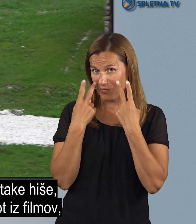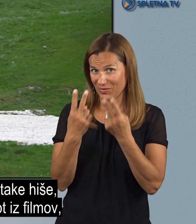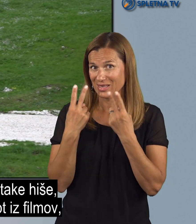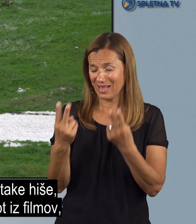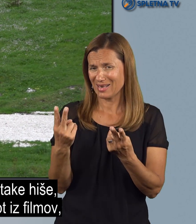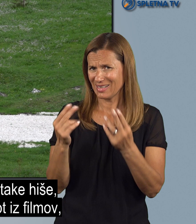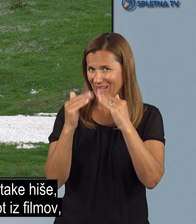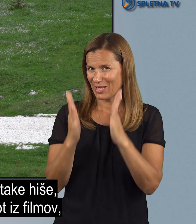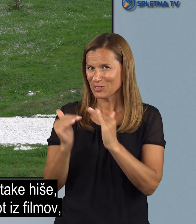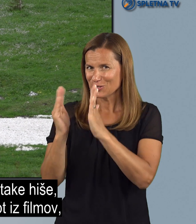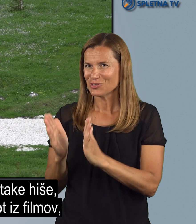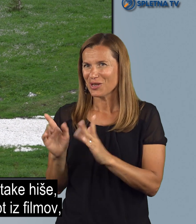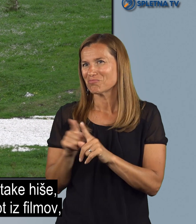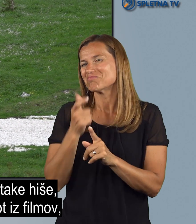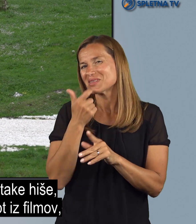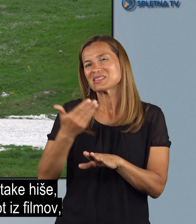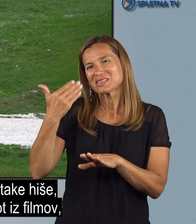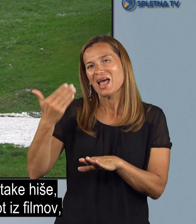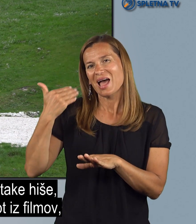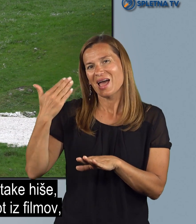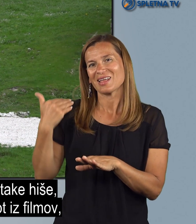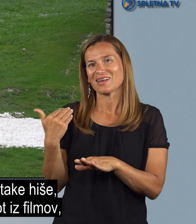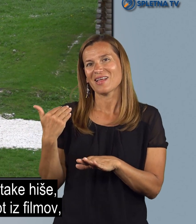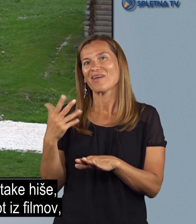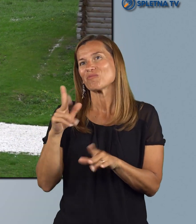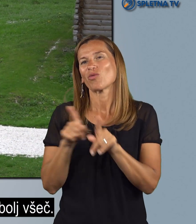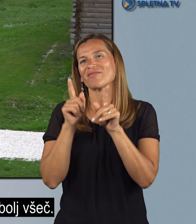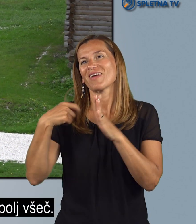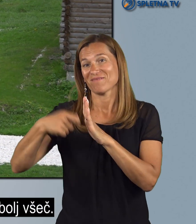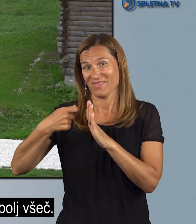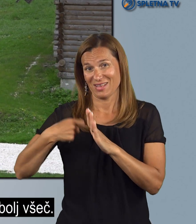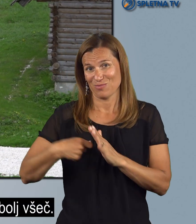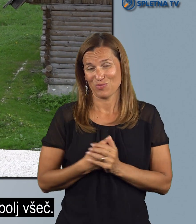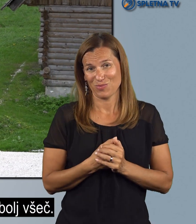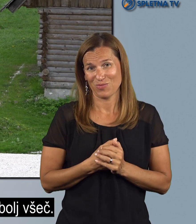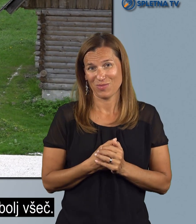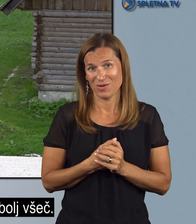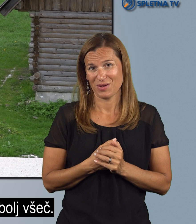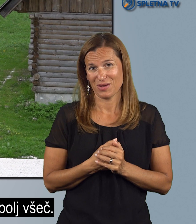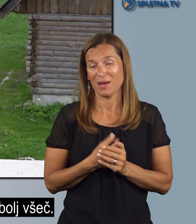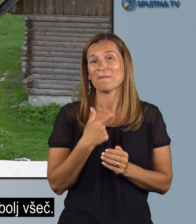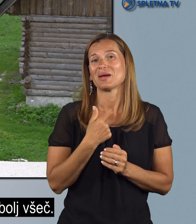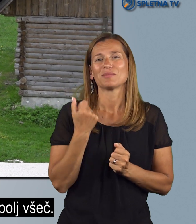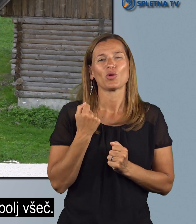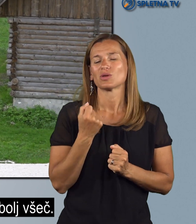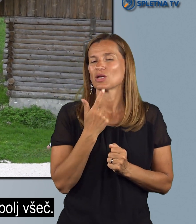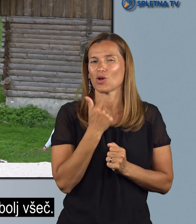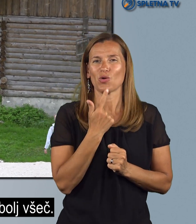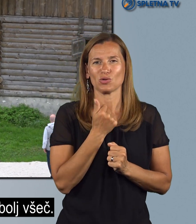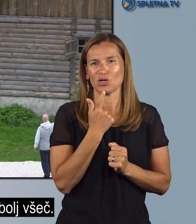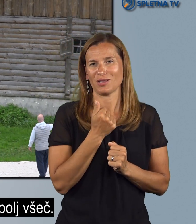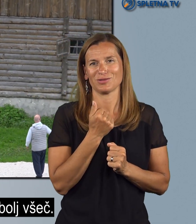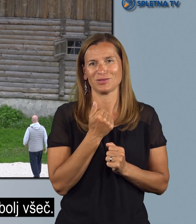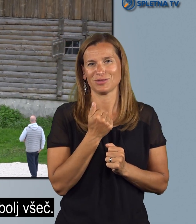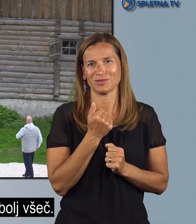take hiše, ki so bile že stare pred filmom. In meni je še bilo še bolj všeč.